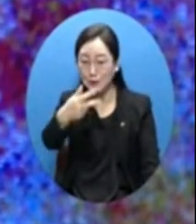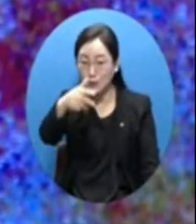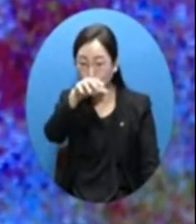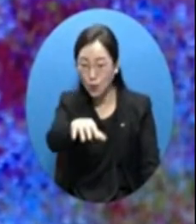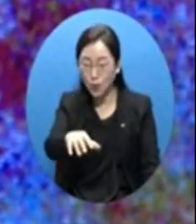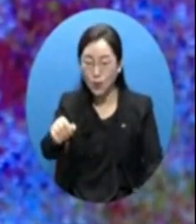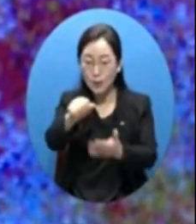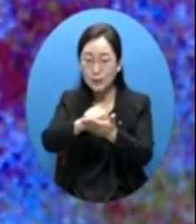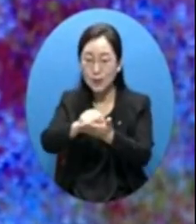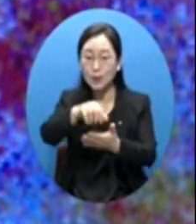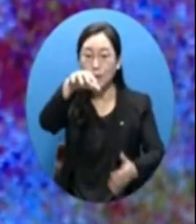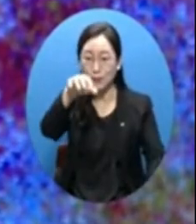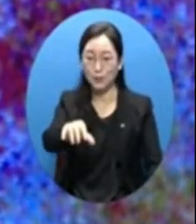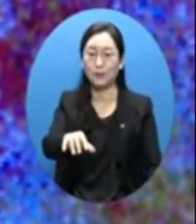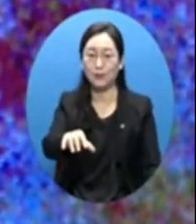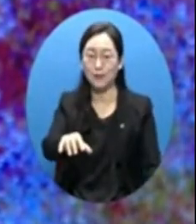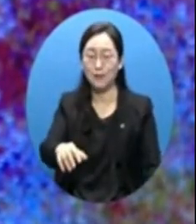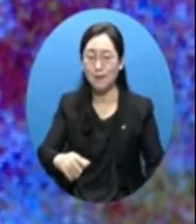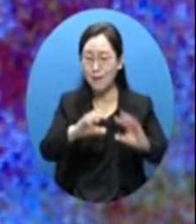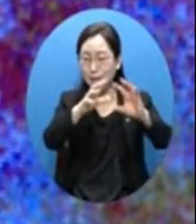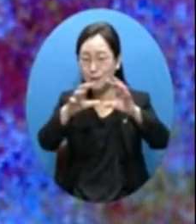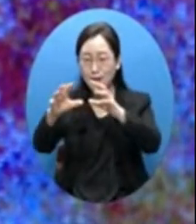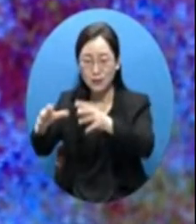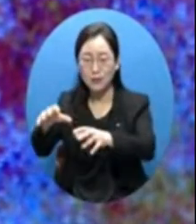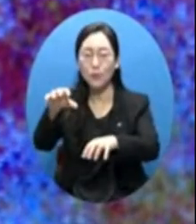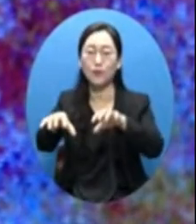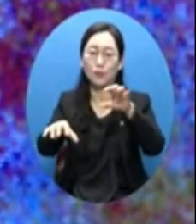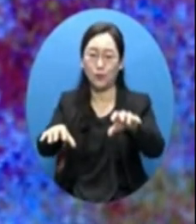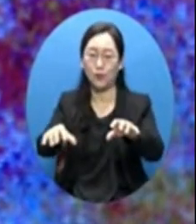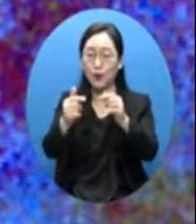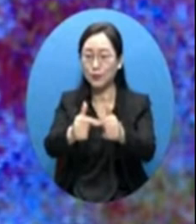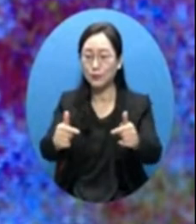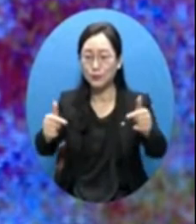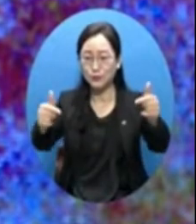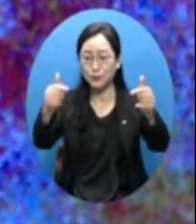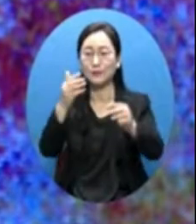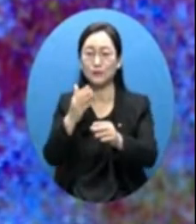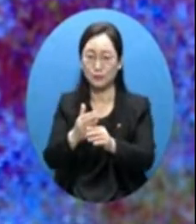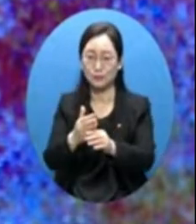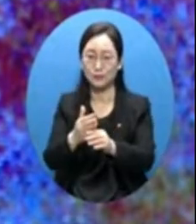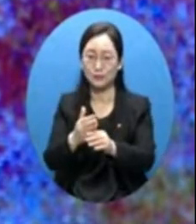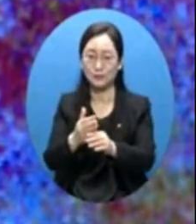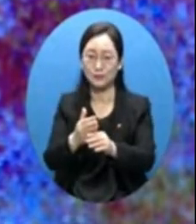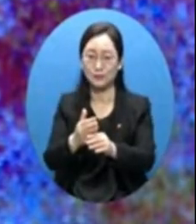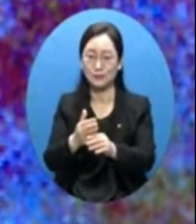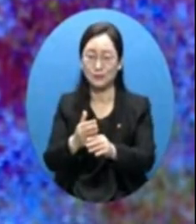싱가포르에서 전 세계 각 지역에 부흥의 역사가 일어나고 있습니다.